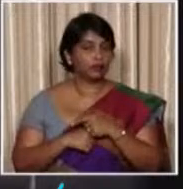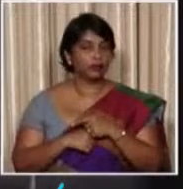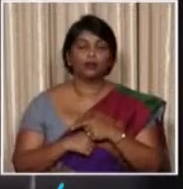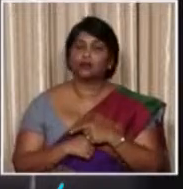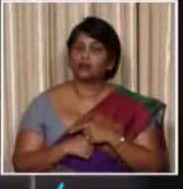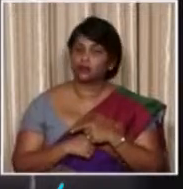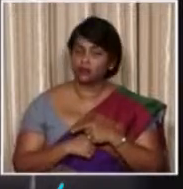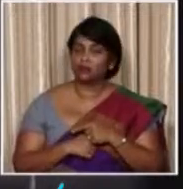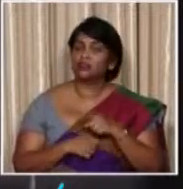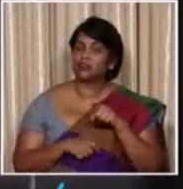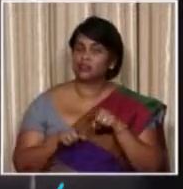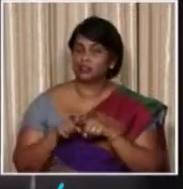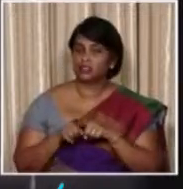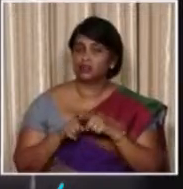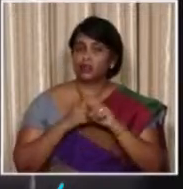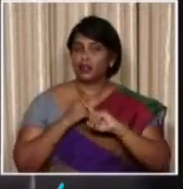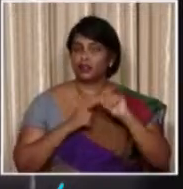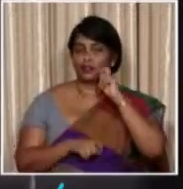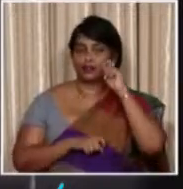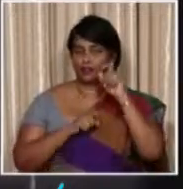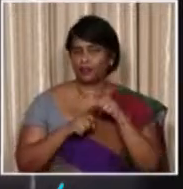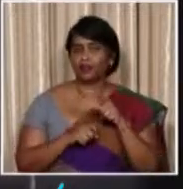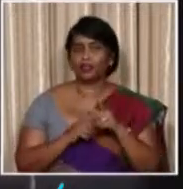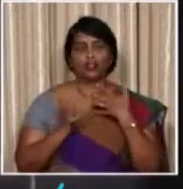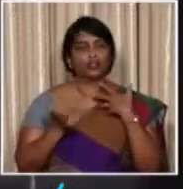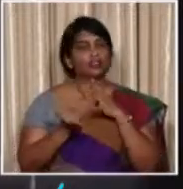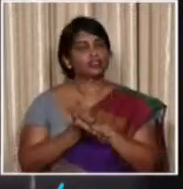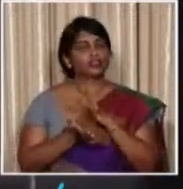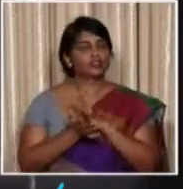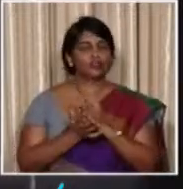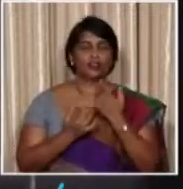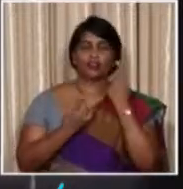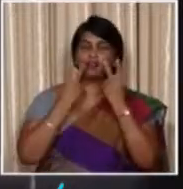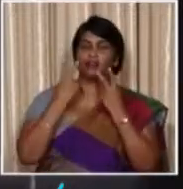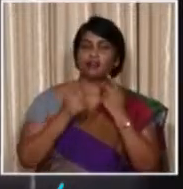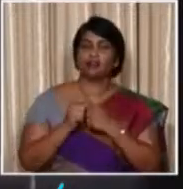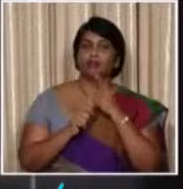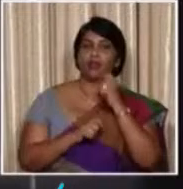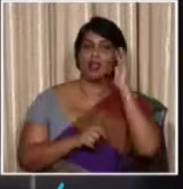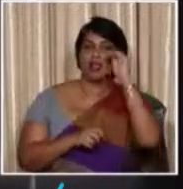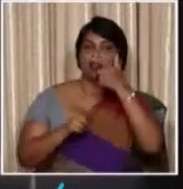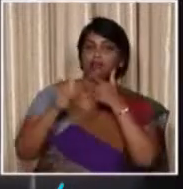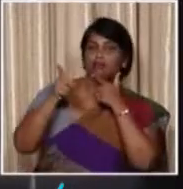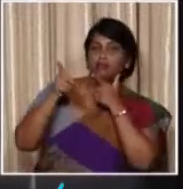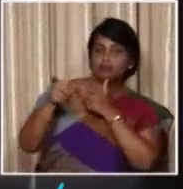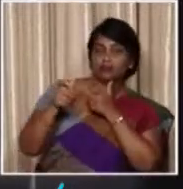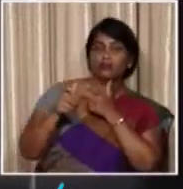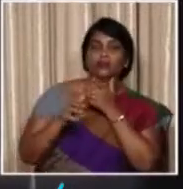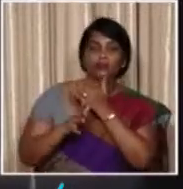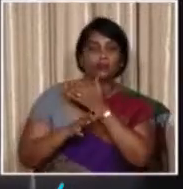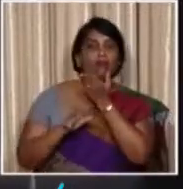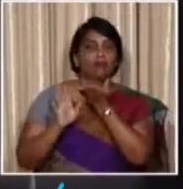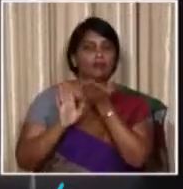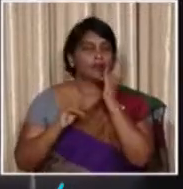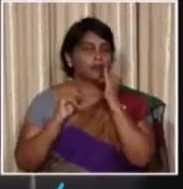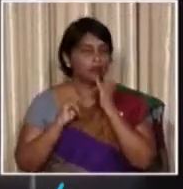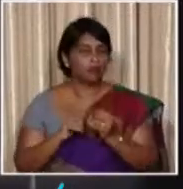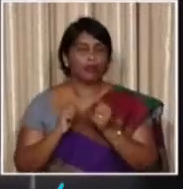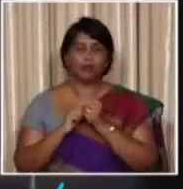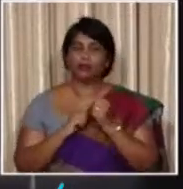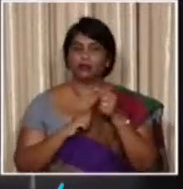kiyala kiyena saharlata europe minissu vinodayata gihilla Sali dila aligata ni kan na kramayada yak mepe deshala amanushika